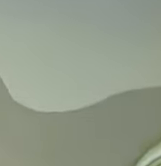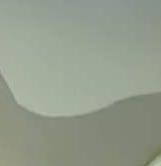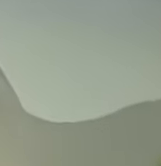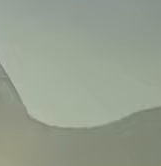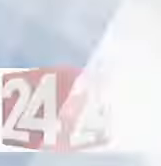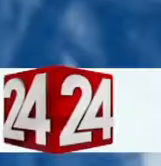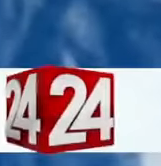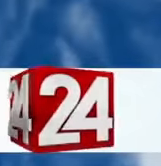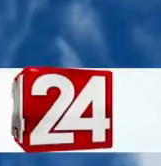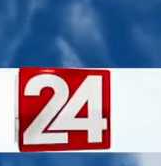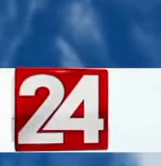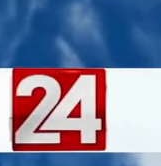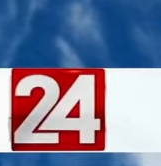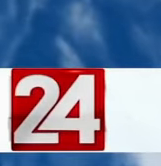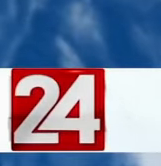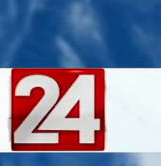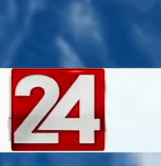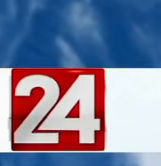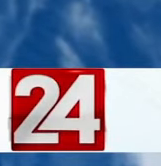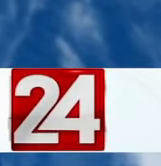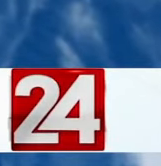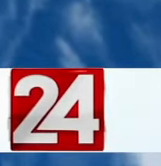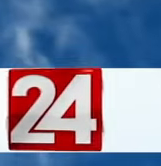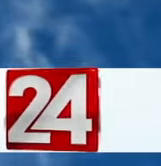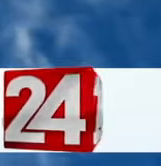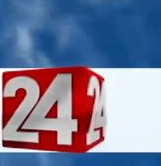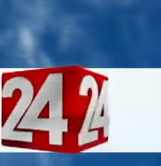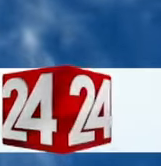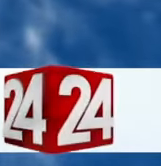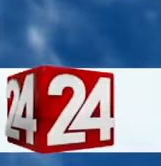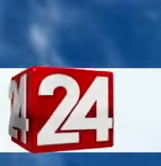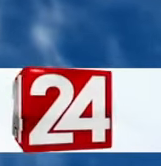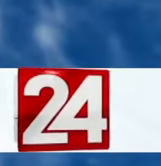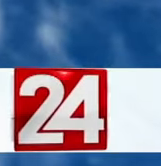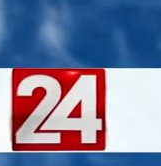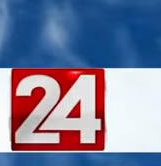Susunod! Namuong sama ng panahon sa bahagi ng